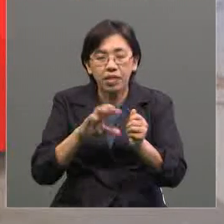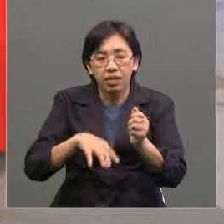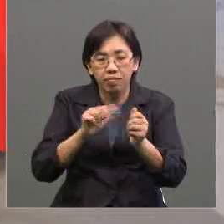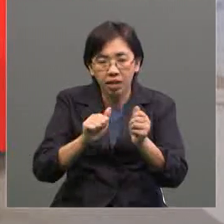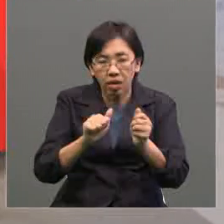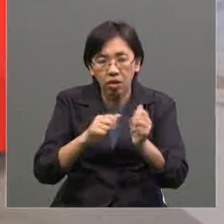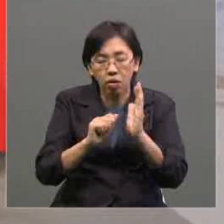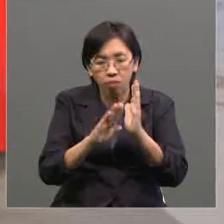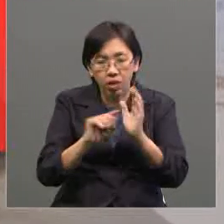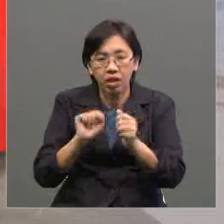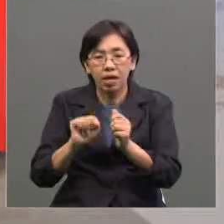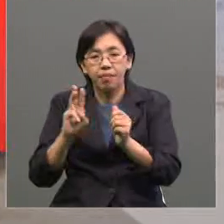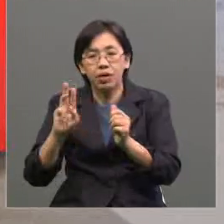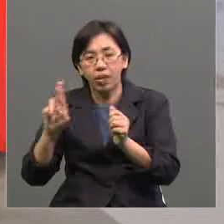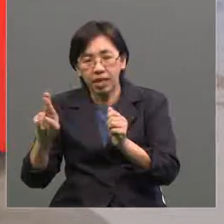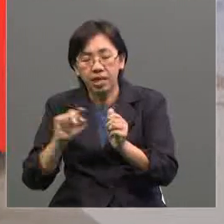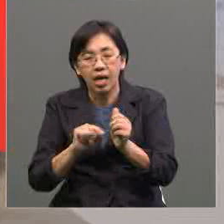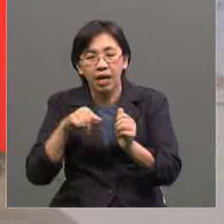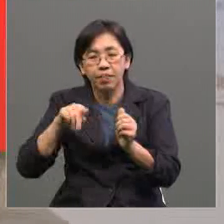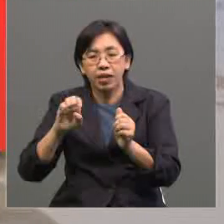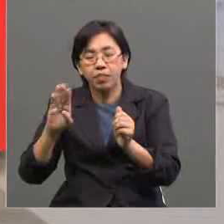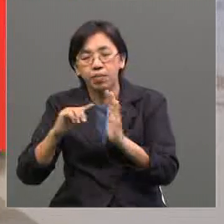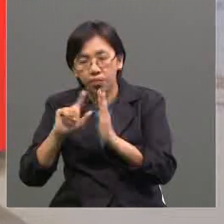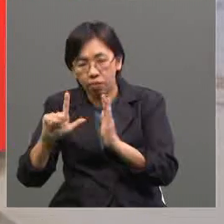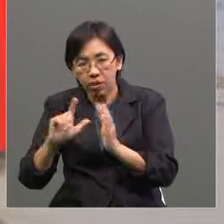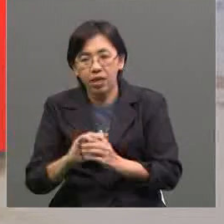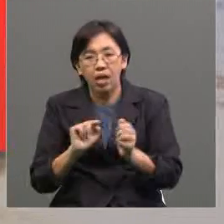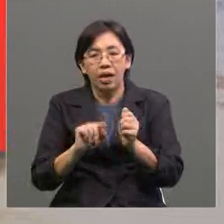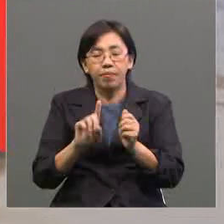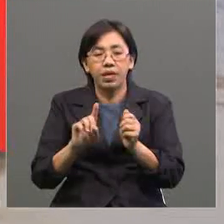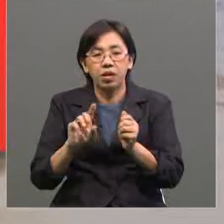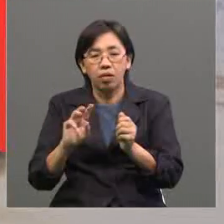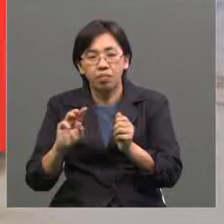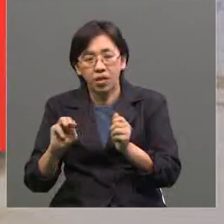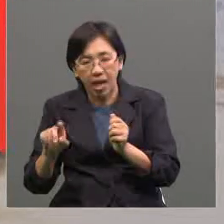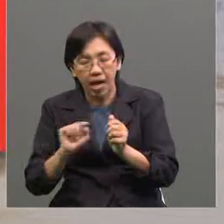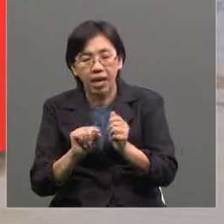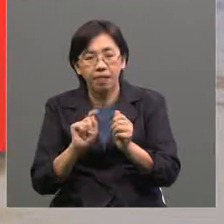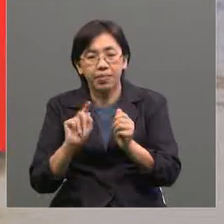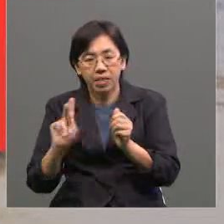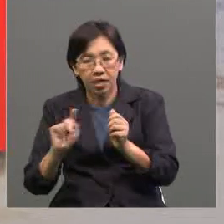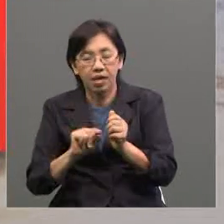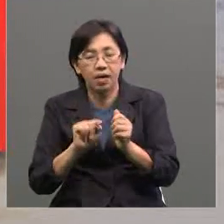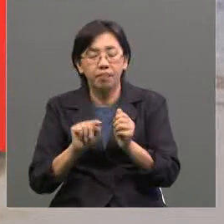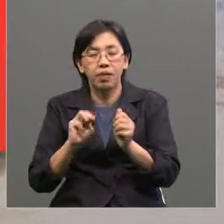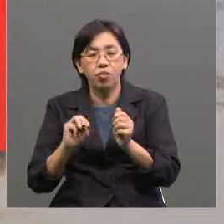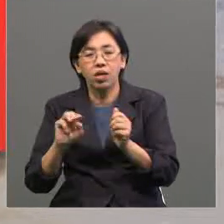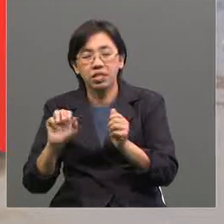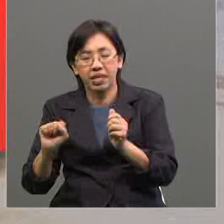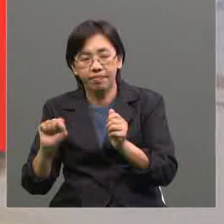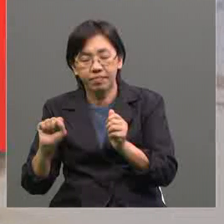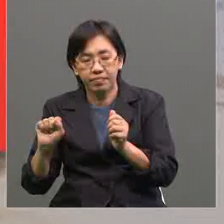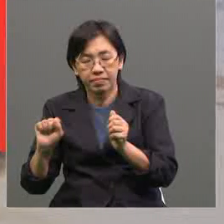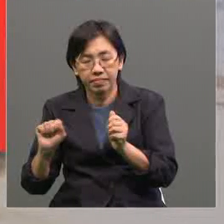อุบลราชธานีอำเภอวารินชำราบอำเภอพิบูลมังสาหารดอนมดแดงตระการพืชผลแล้วก็อำเภอม่วง 30ทั้งหมดนี้อยู่ใน